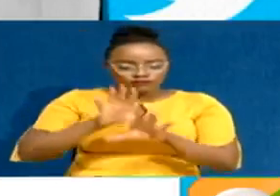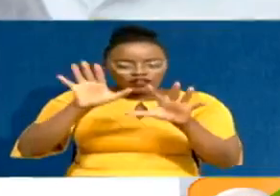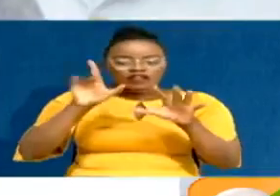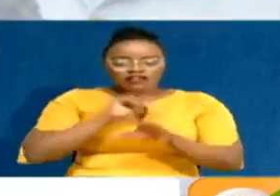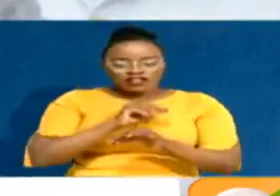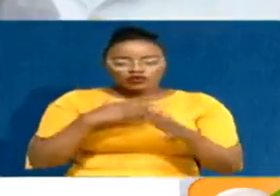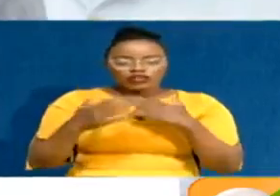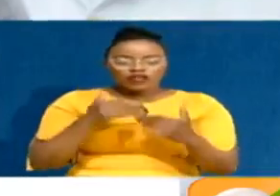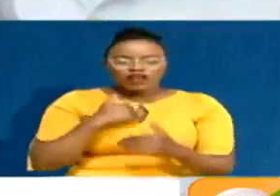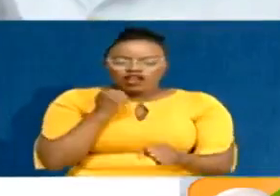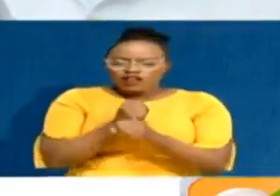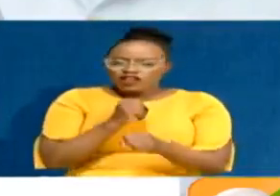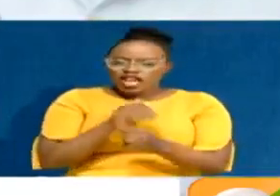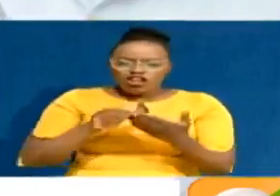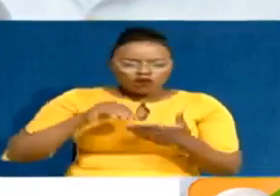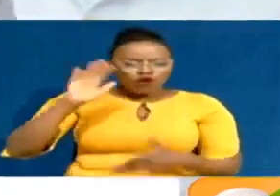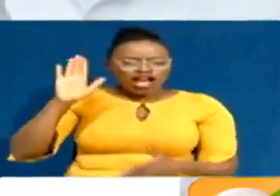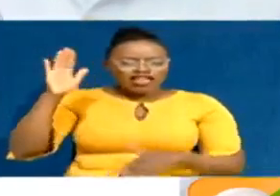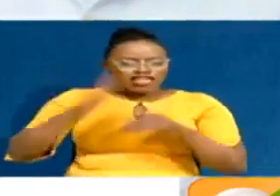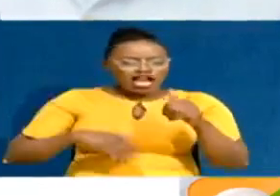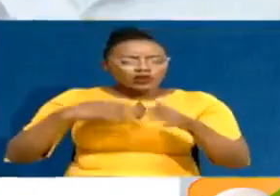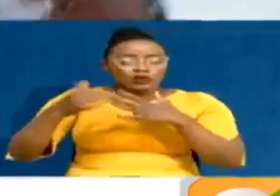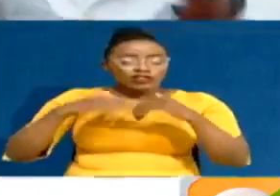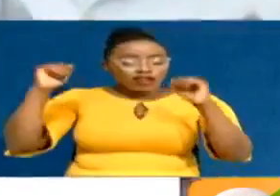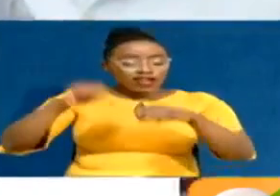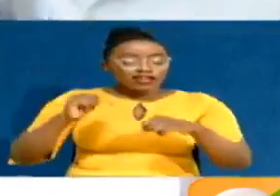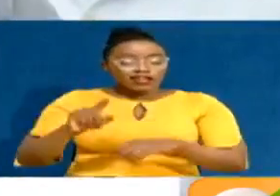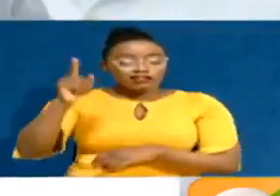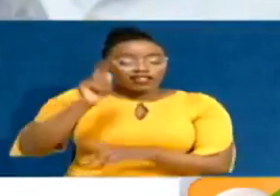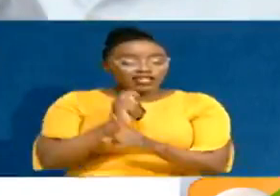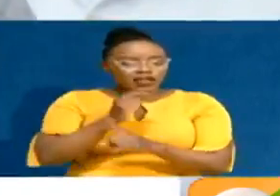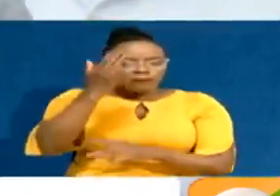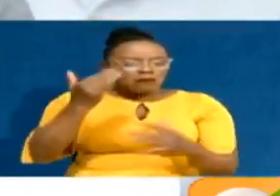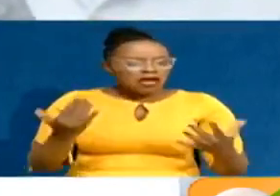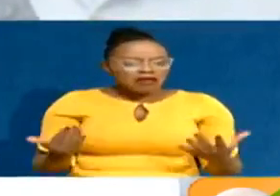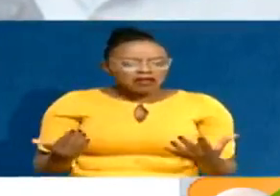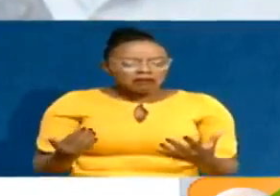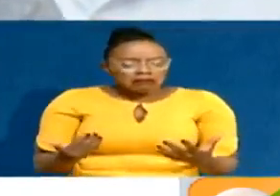uhalisia wa mambo. I have done much more than I was able to do even in my first term. Why?